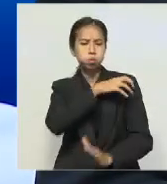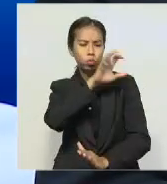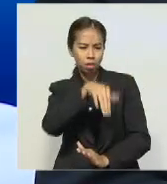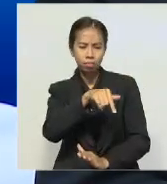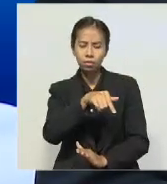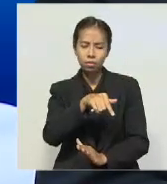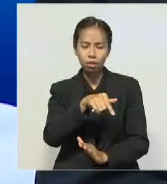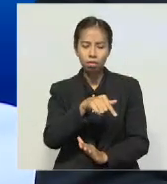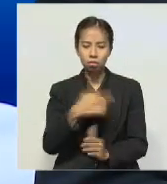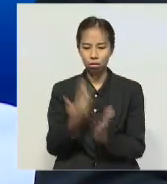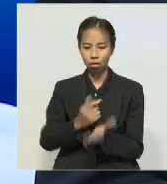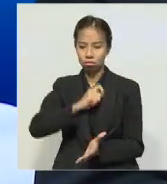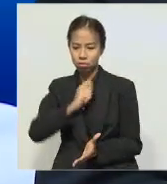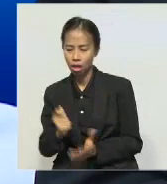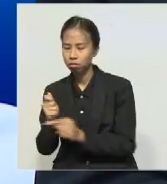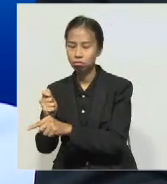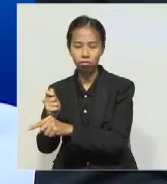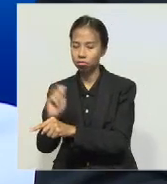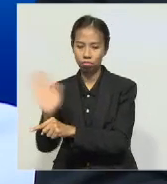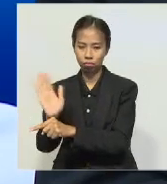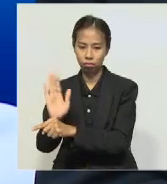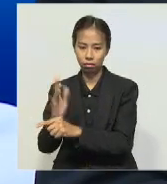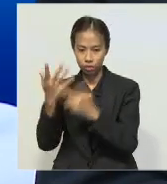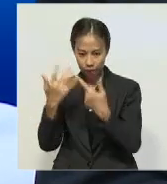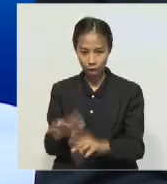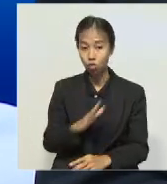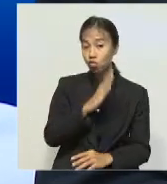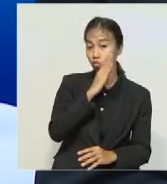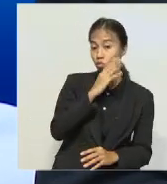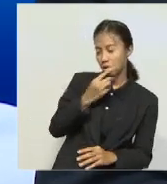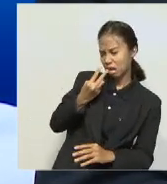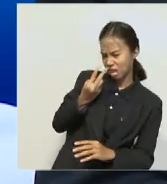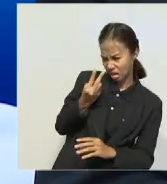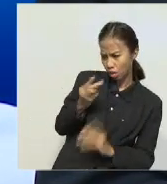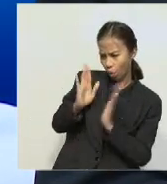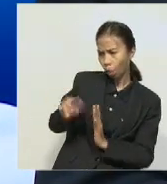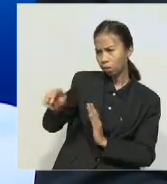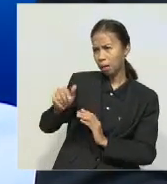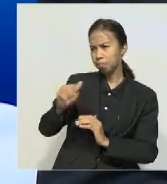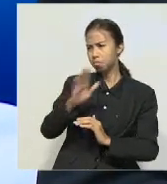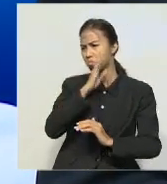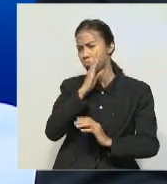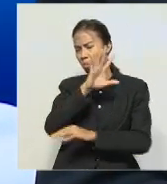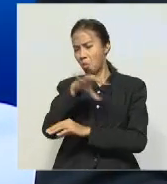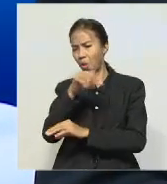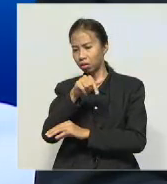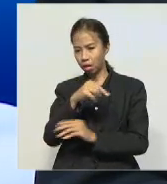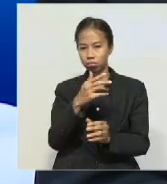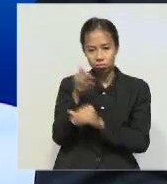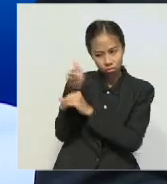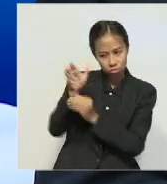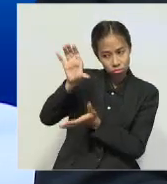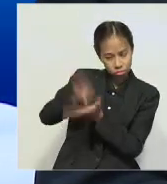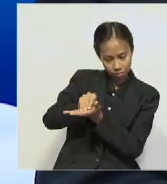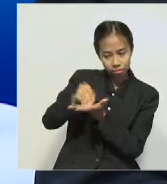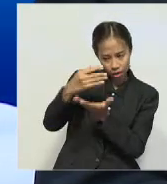าไปจ่ายนะครับแล้วก็ถ้าเห็นเบาะแสหรืออะไรเนี่ยถ่ายเป็นวิดีโอเป็นคลิปส่งมาให้ทางเราก็ได้นะครับเราได้ส่งคนไปตรวจสอบ